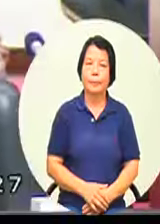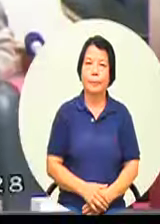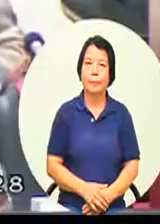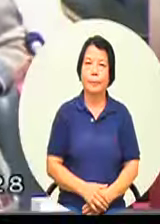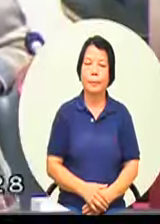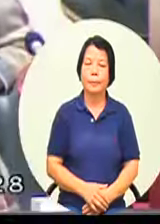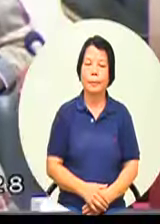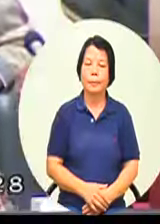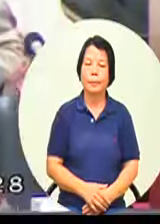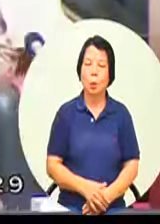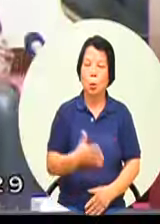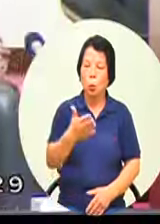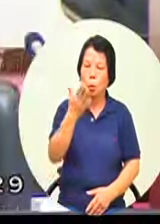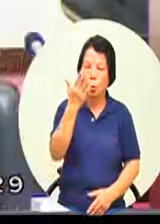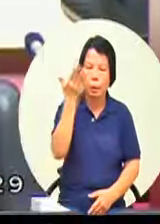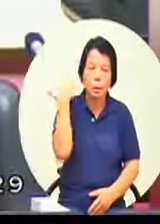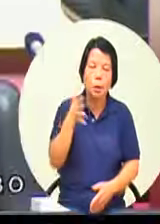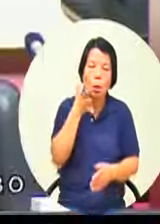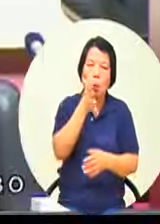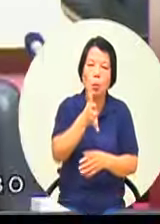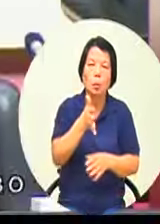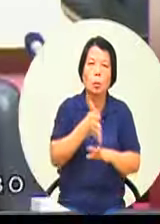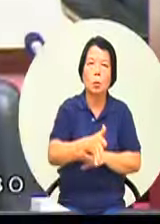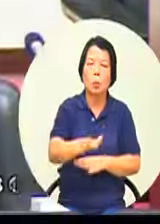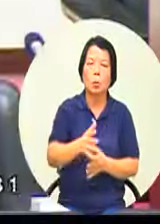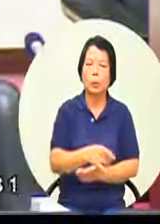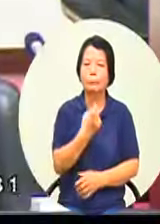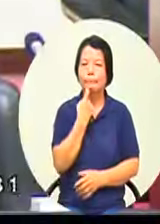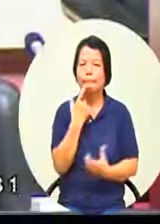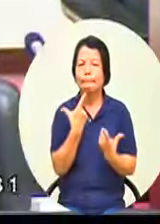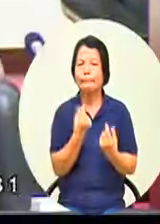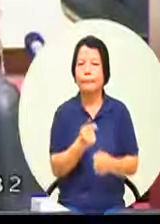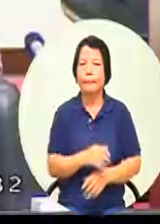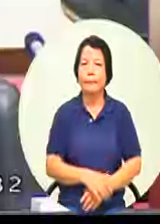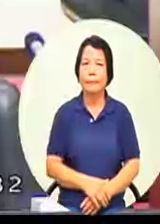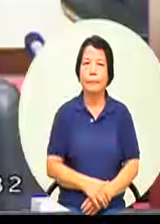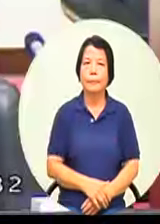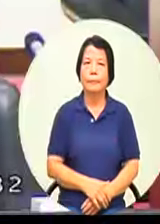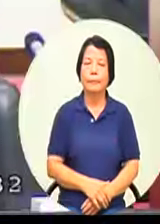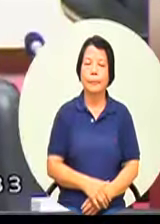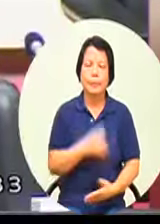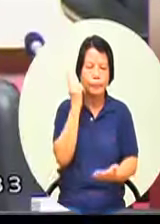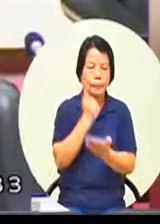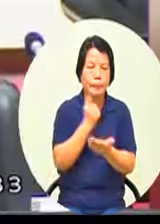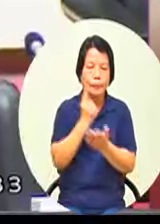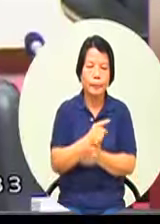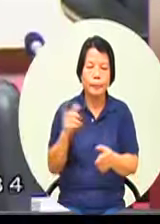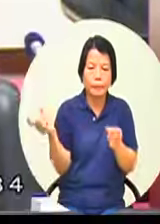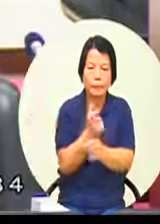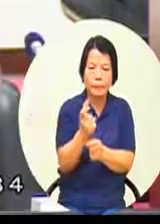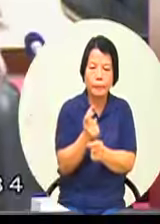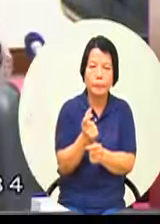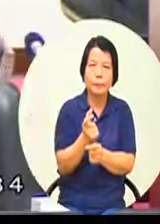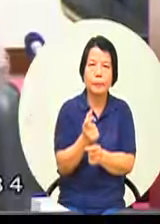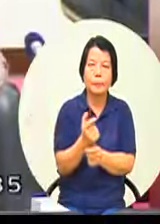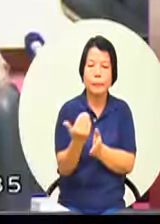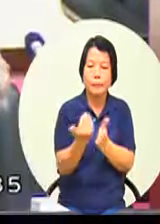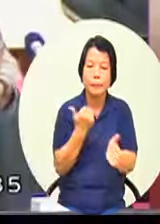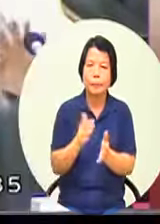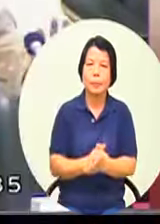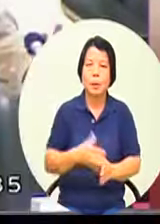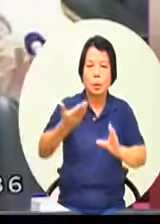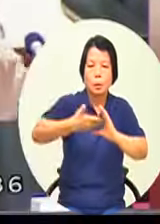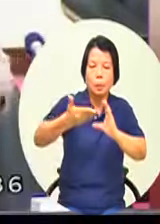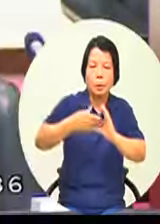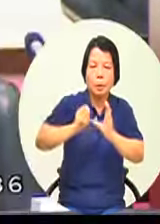我记得我曾经问过你，可是我还是疑问啦，还是疑问。每一次台风来之前，我们的电视一直